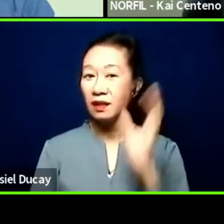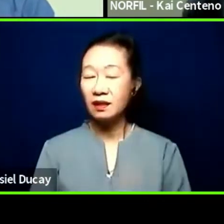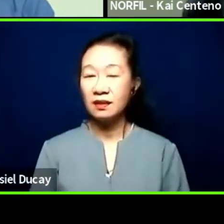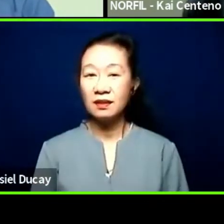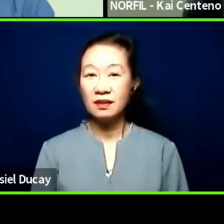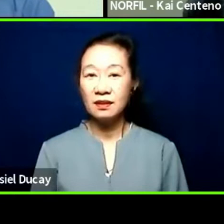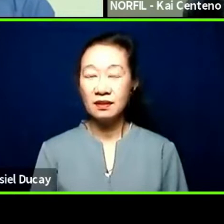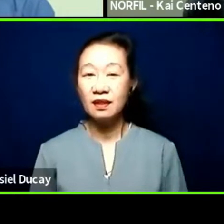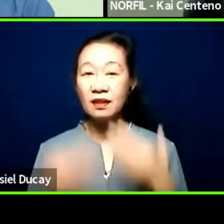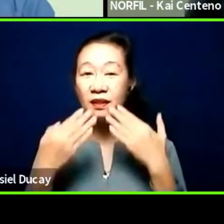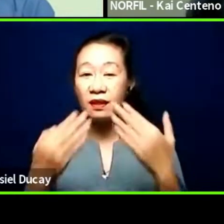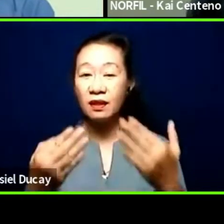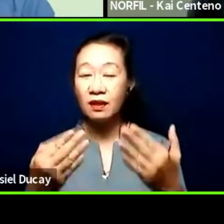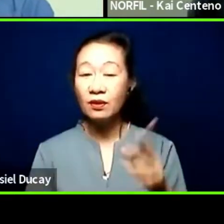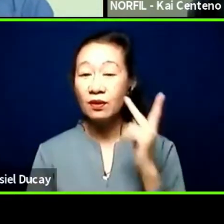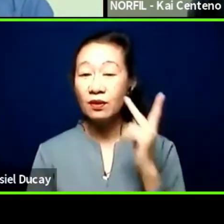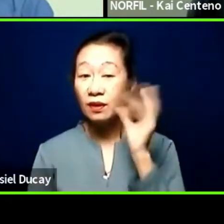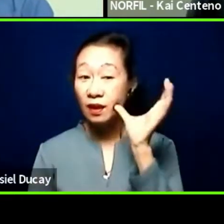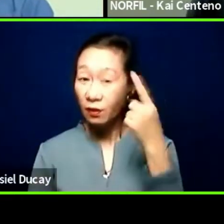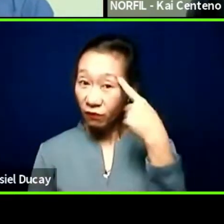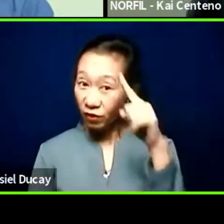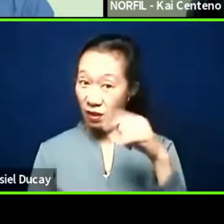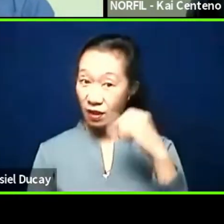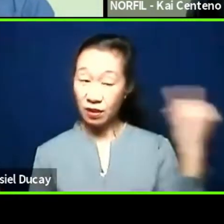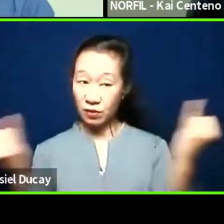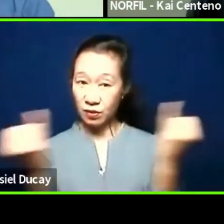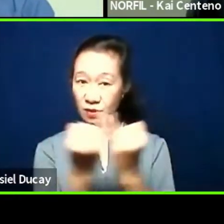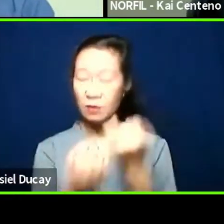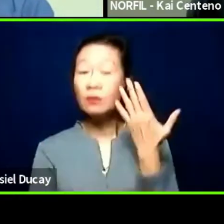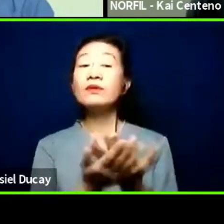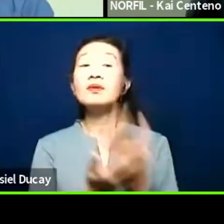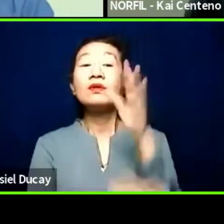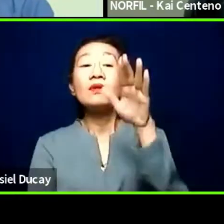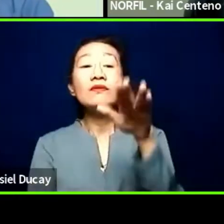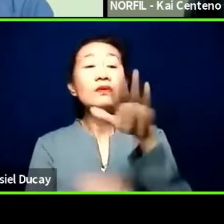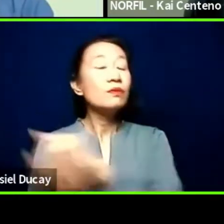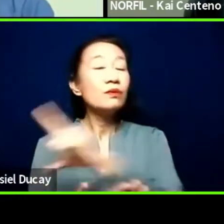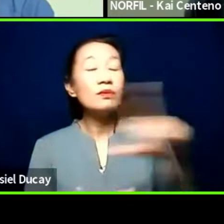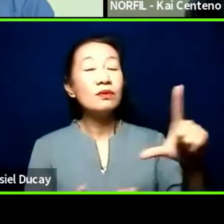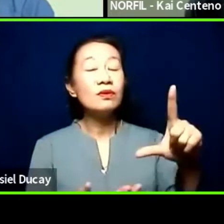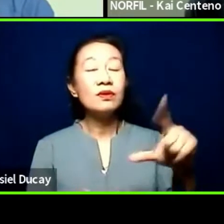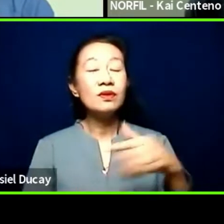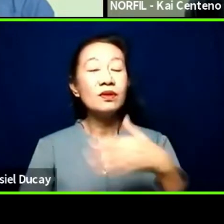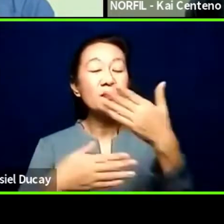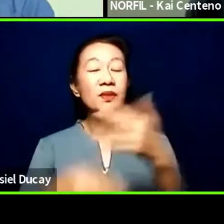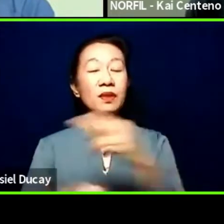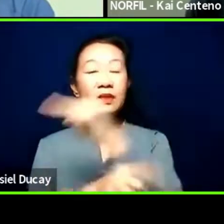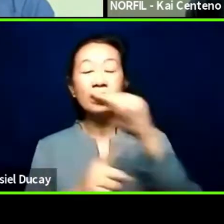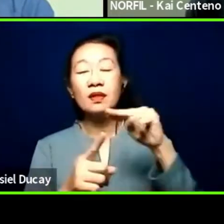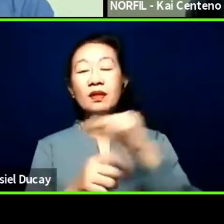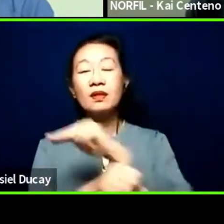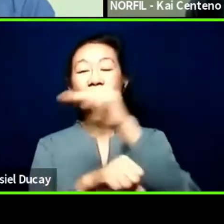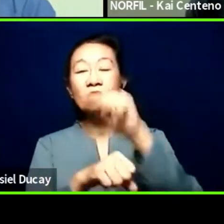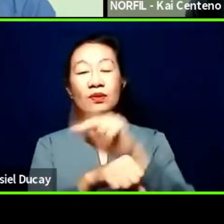Thank you, Kai, for that introduction. Magandang hapon sa lahat at Happy National Children's